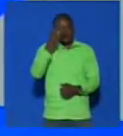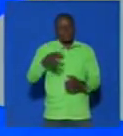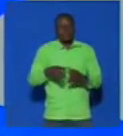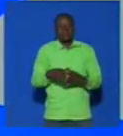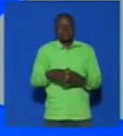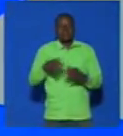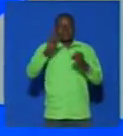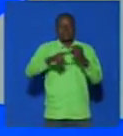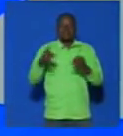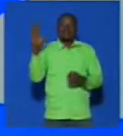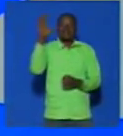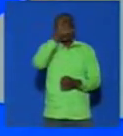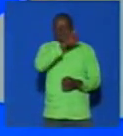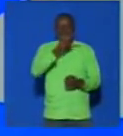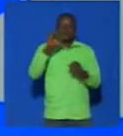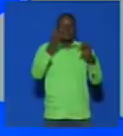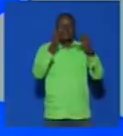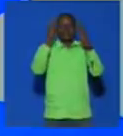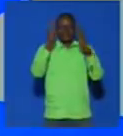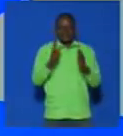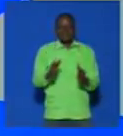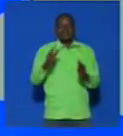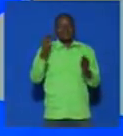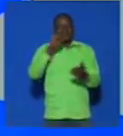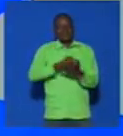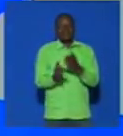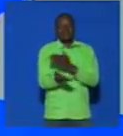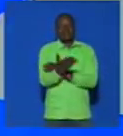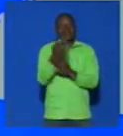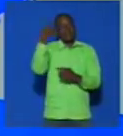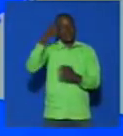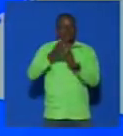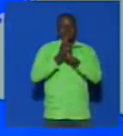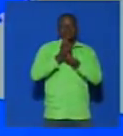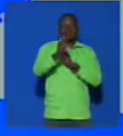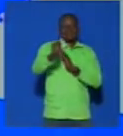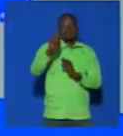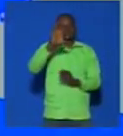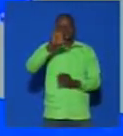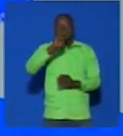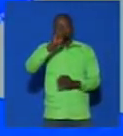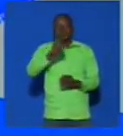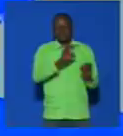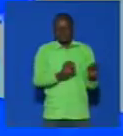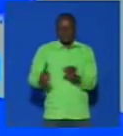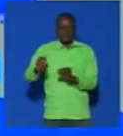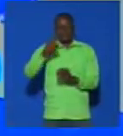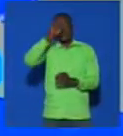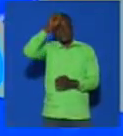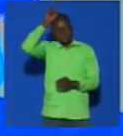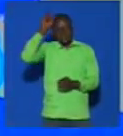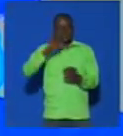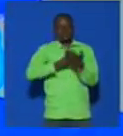dernière chance pour les étalons qui joue cet après midi leur qualification pour la can organisée en egypte en juin